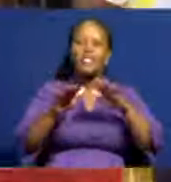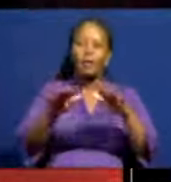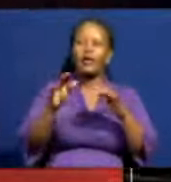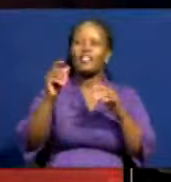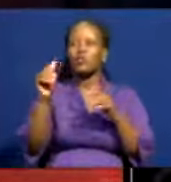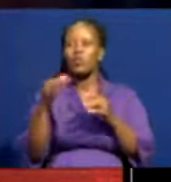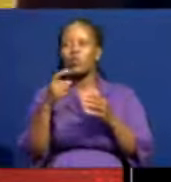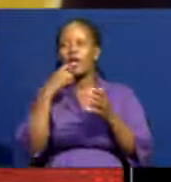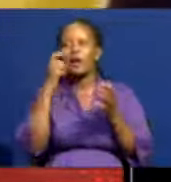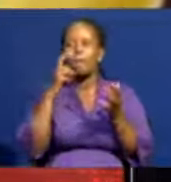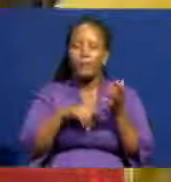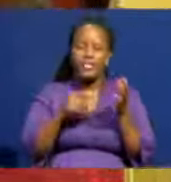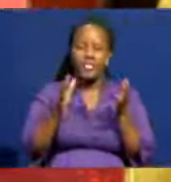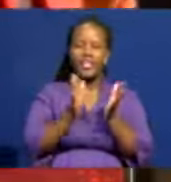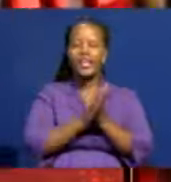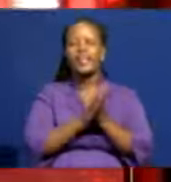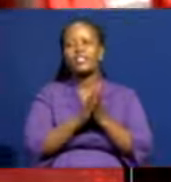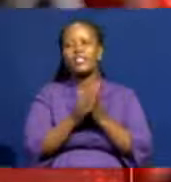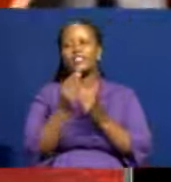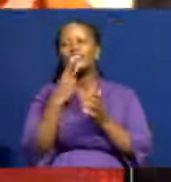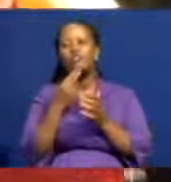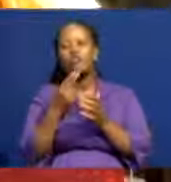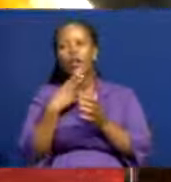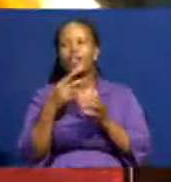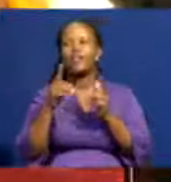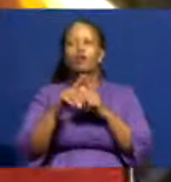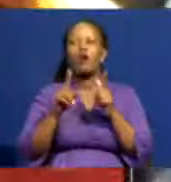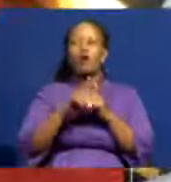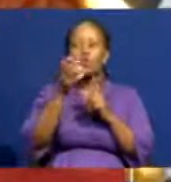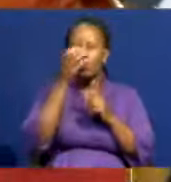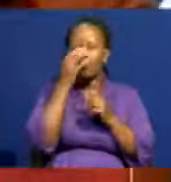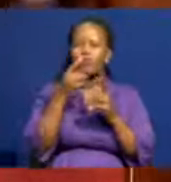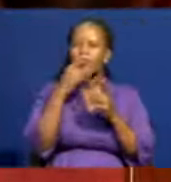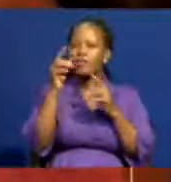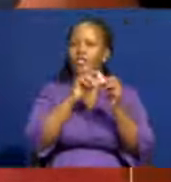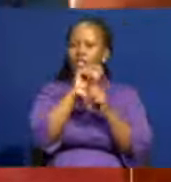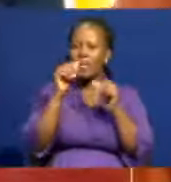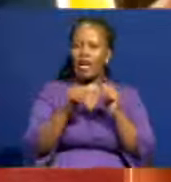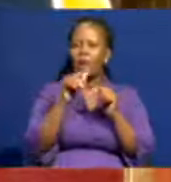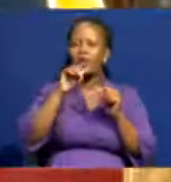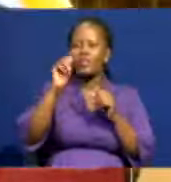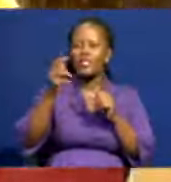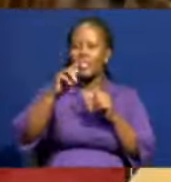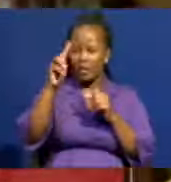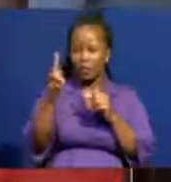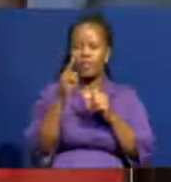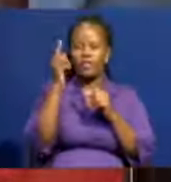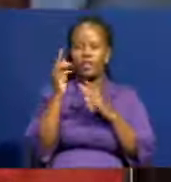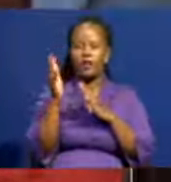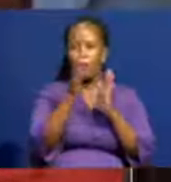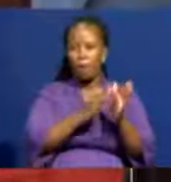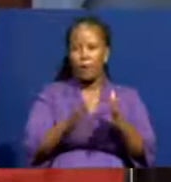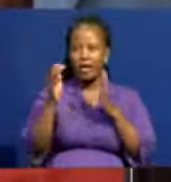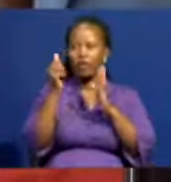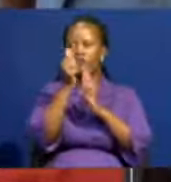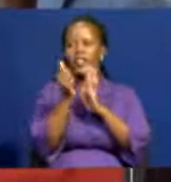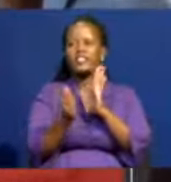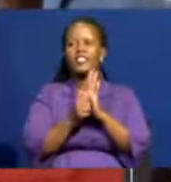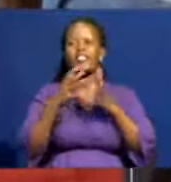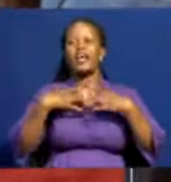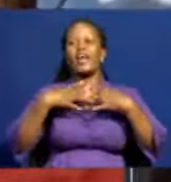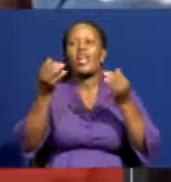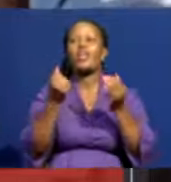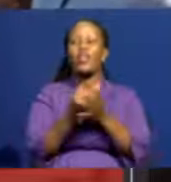sukari. Ni hapa ambapo Rais alikariri kuhusu mageuzi ya Kenya Kwanza katika sekta ya afya. Mtu anaenda hospitali